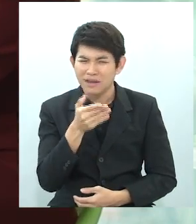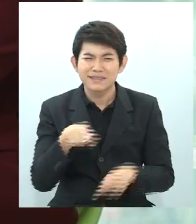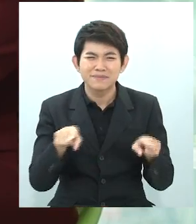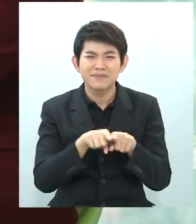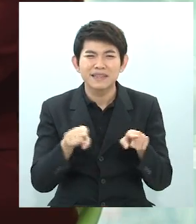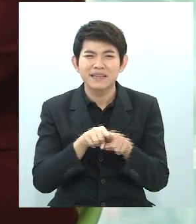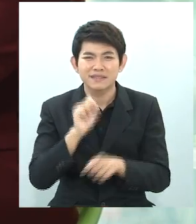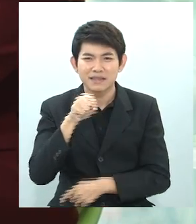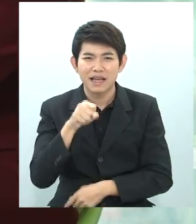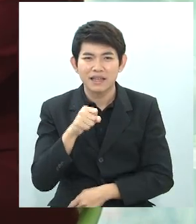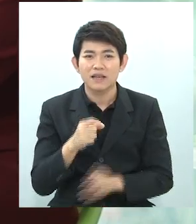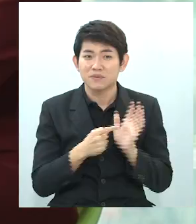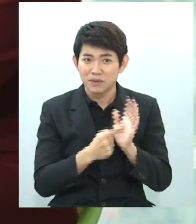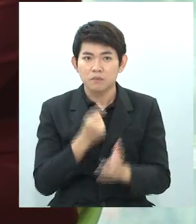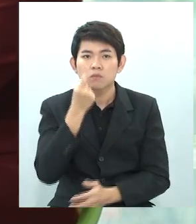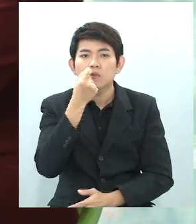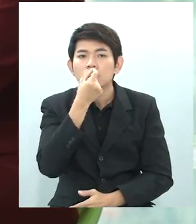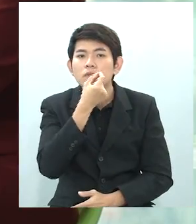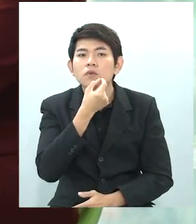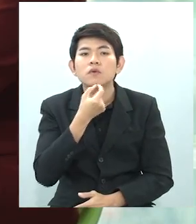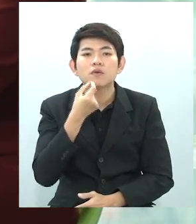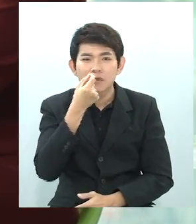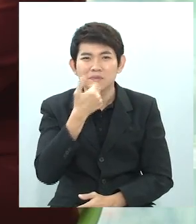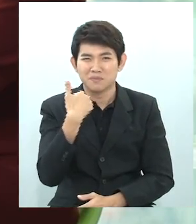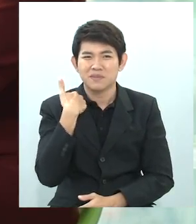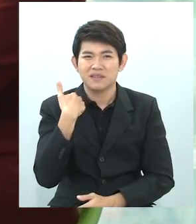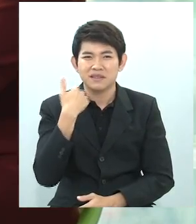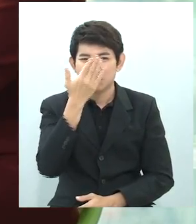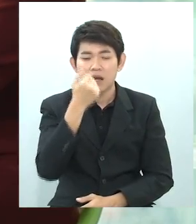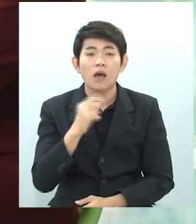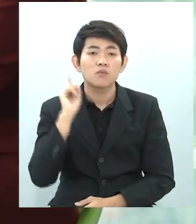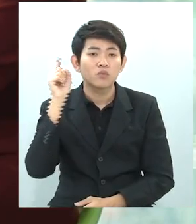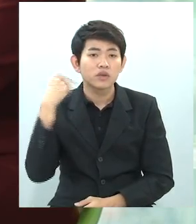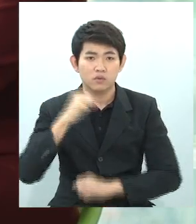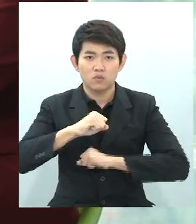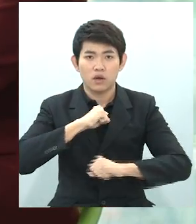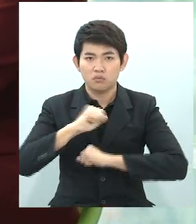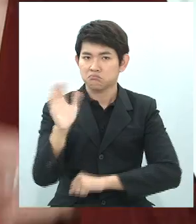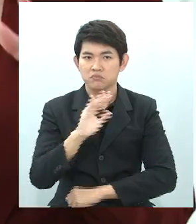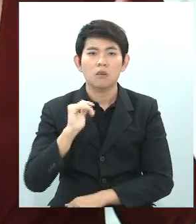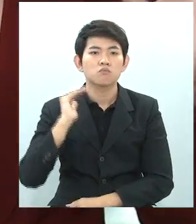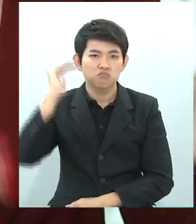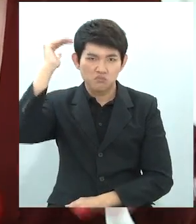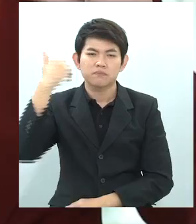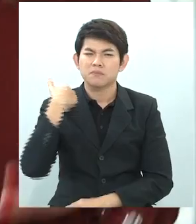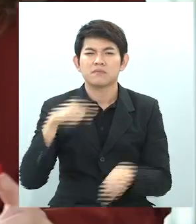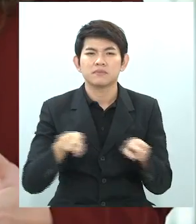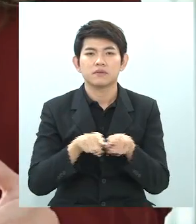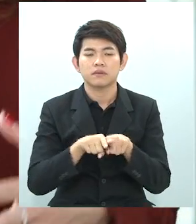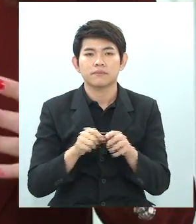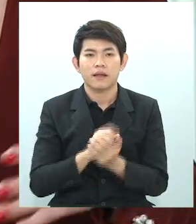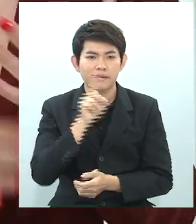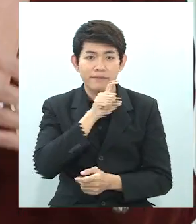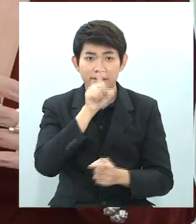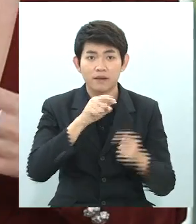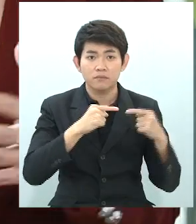จะอยู่แถวๆรอบปากและคางนะคะแล้วเราจะพบได้ในผู้หญิงที่ไม่ใช่วัยรุ่นนะคะผู้ใหญ่อะไรอย่างเงี้ย อันนี้ถามต่อเนื่องไปเลยค่ะ